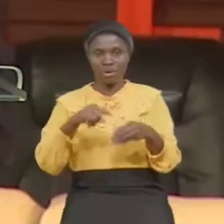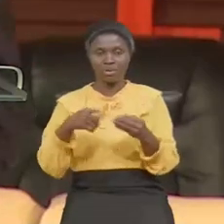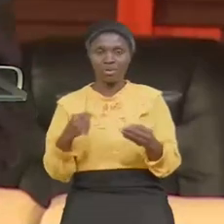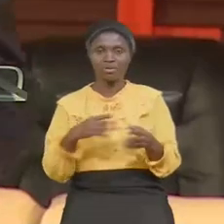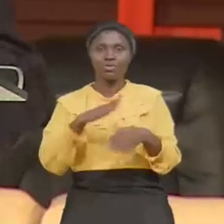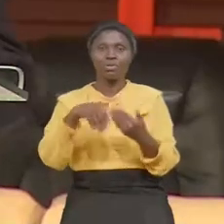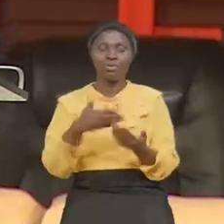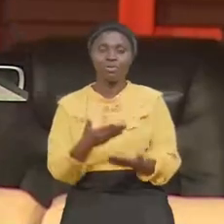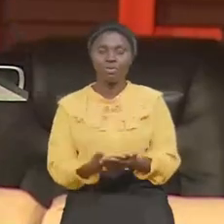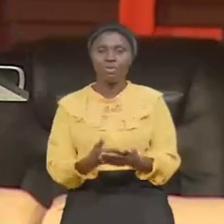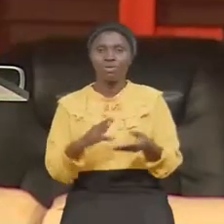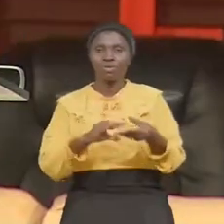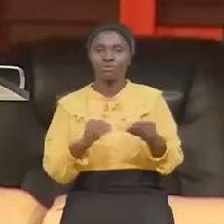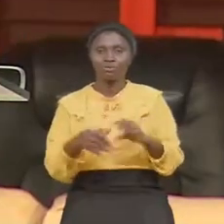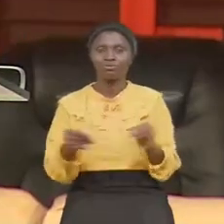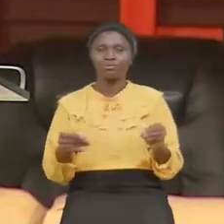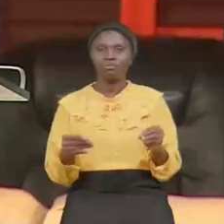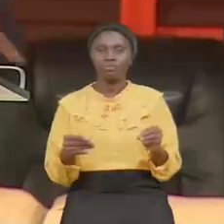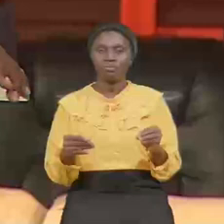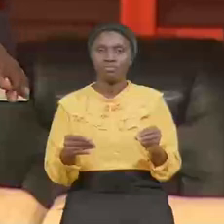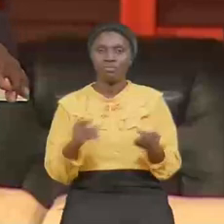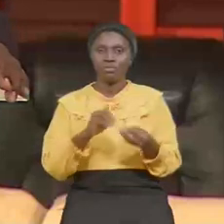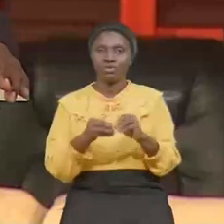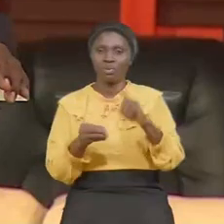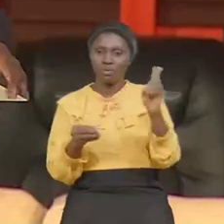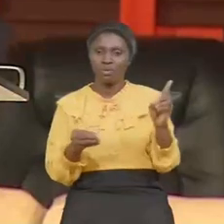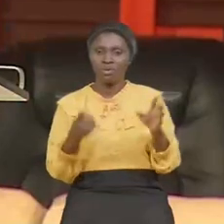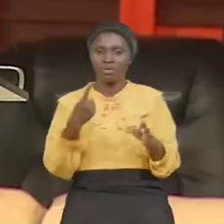la corruption qui a